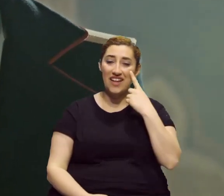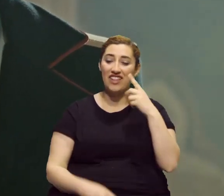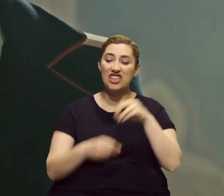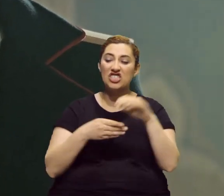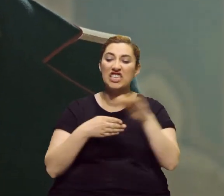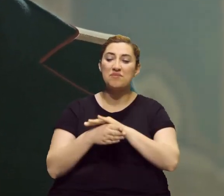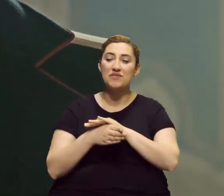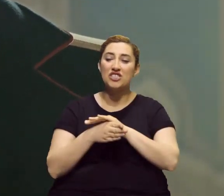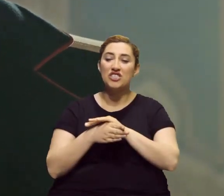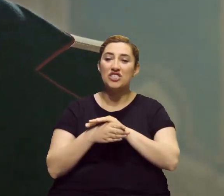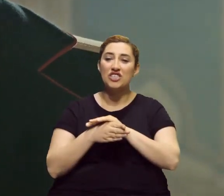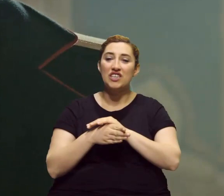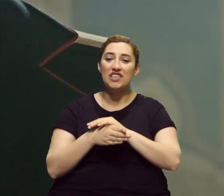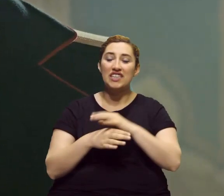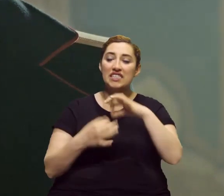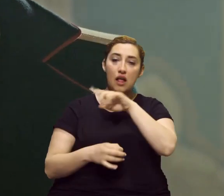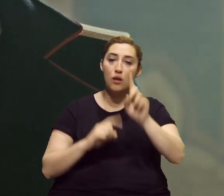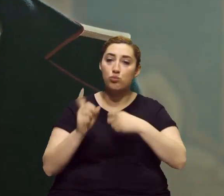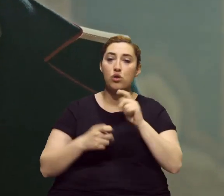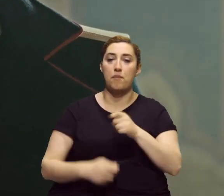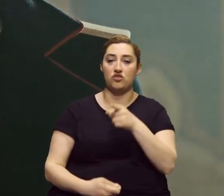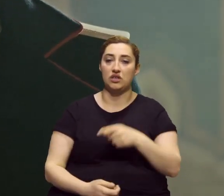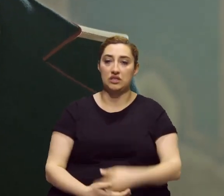Devletin içine sızmış hainleri bulacaksınız.